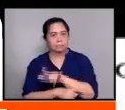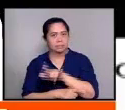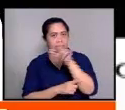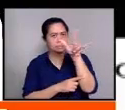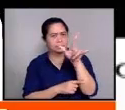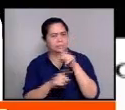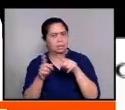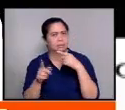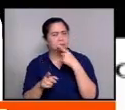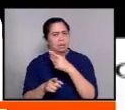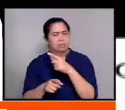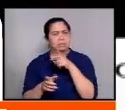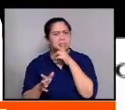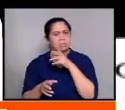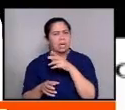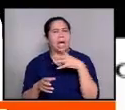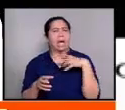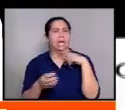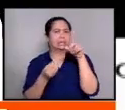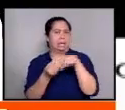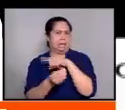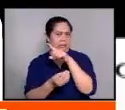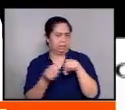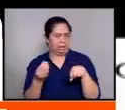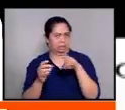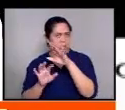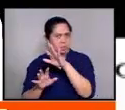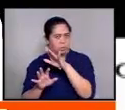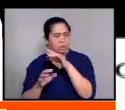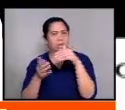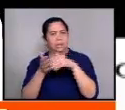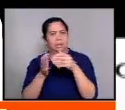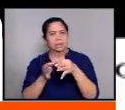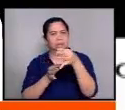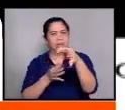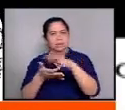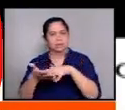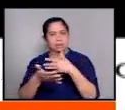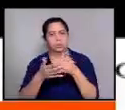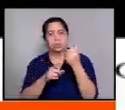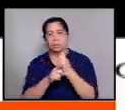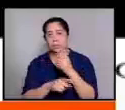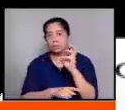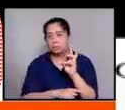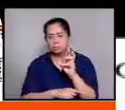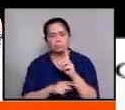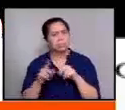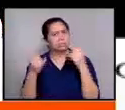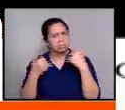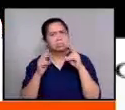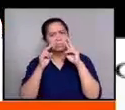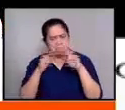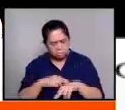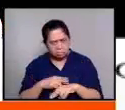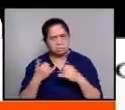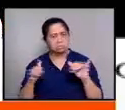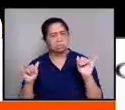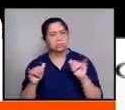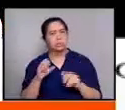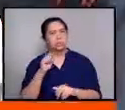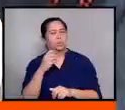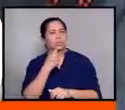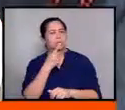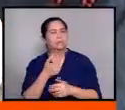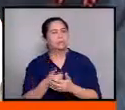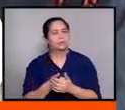alis, pero sabi raw ng suspect ay na-cancel ito. Nireschedule ang flight noong April 6 pero hindi pa rin natuloy. So ang